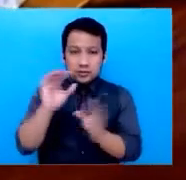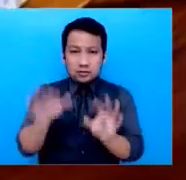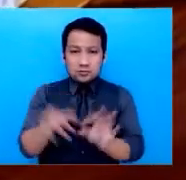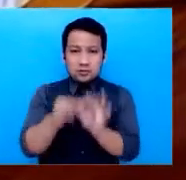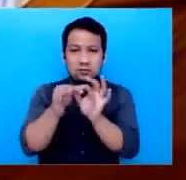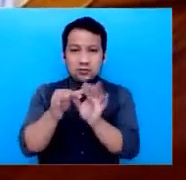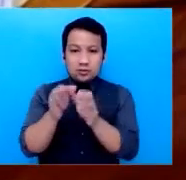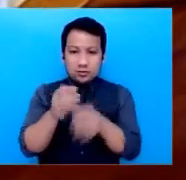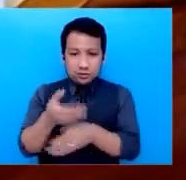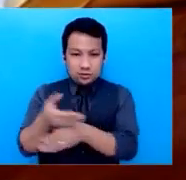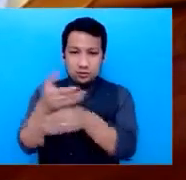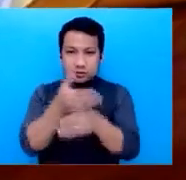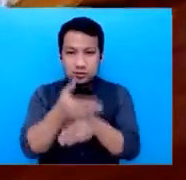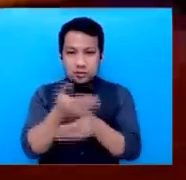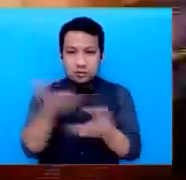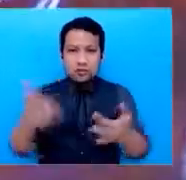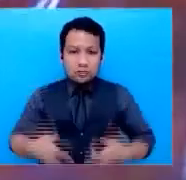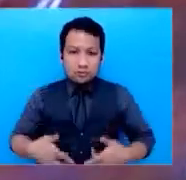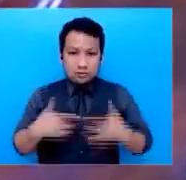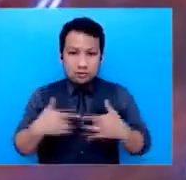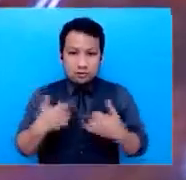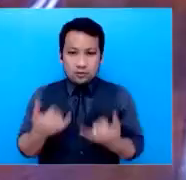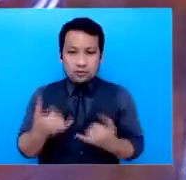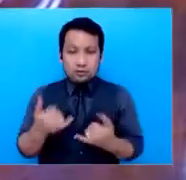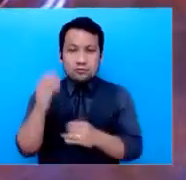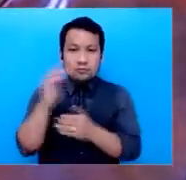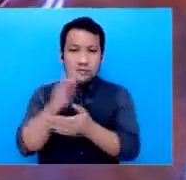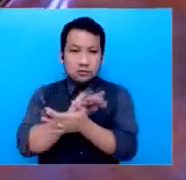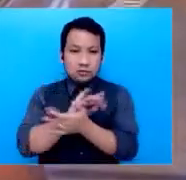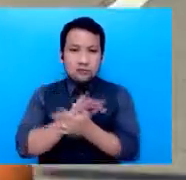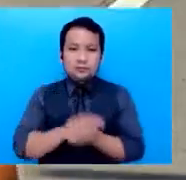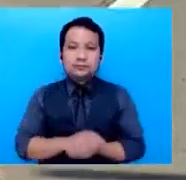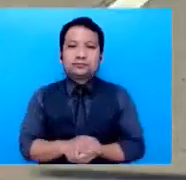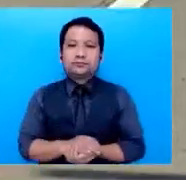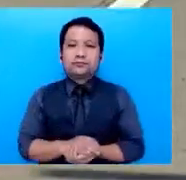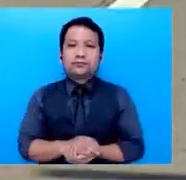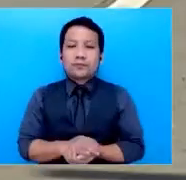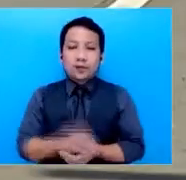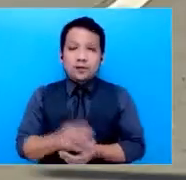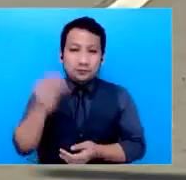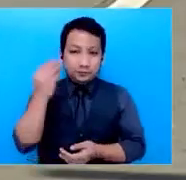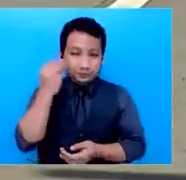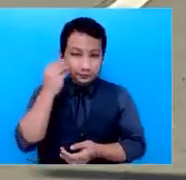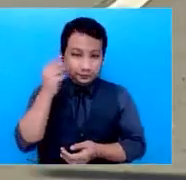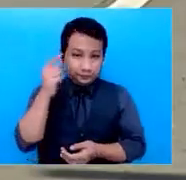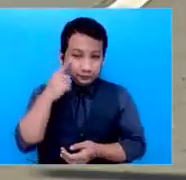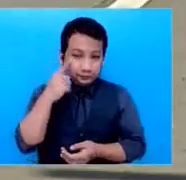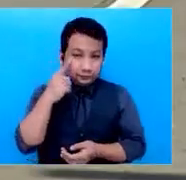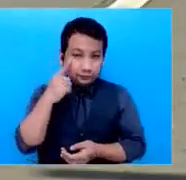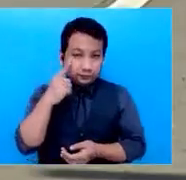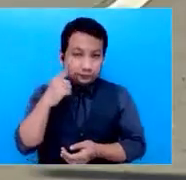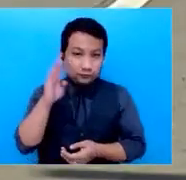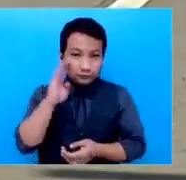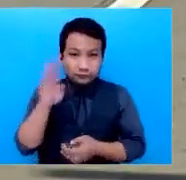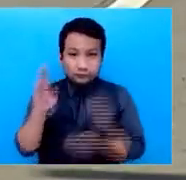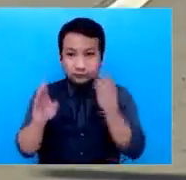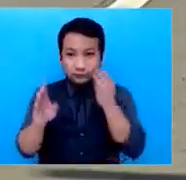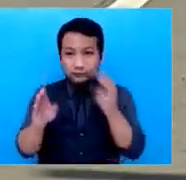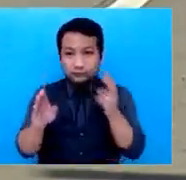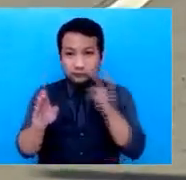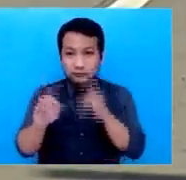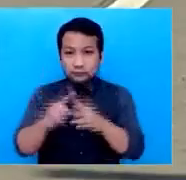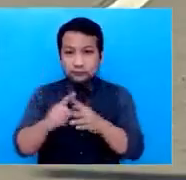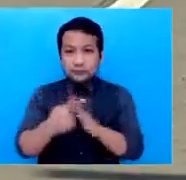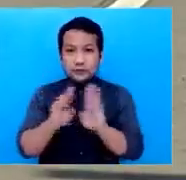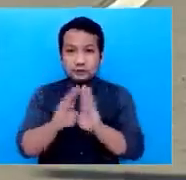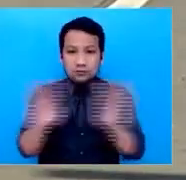ang buhay ng bawat isa ngayong may pandemya. Paolo, Marga, may isa pong gising nga rito sa Baclaran Church ngayong araw na bukas